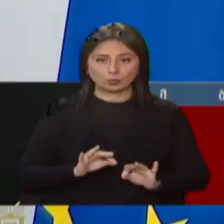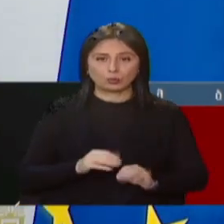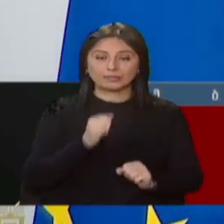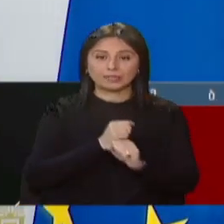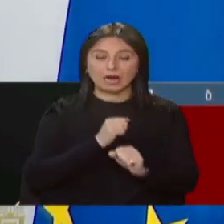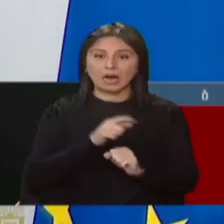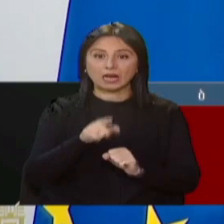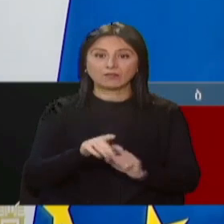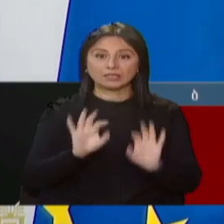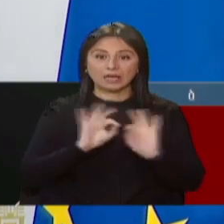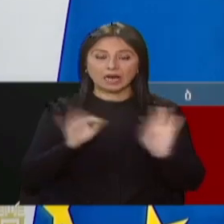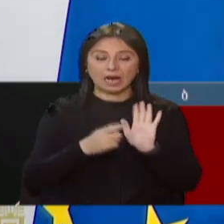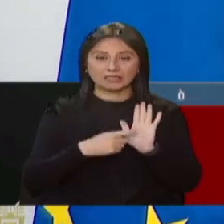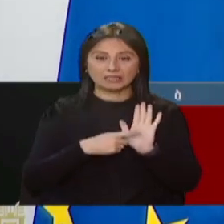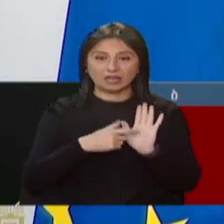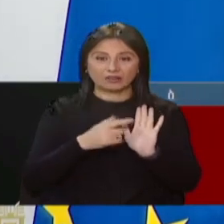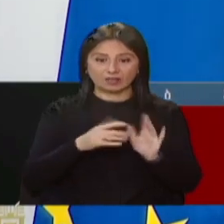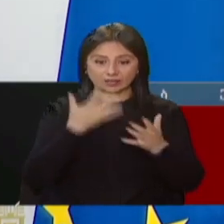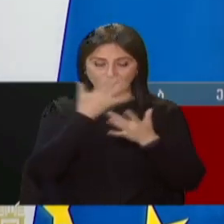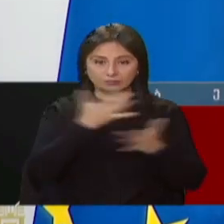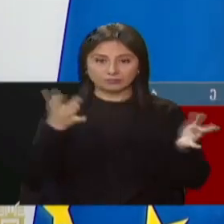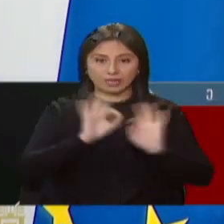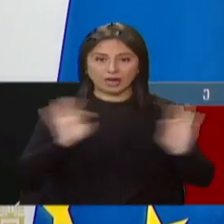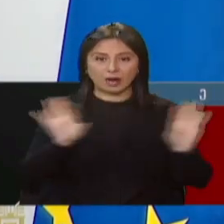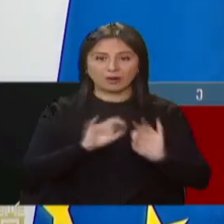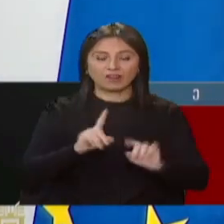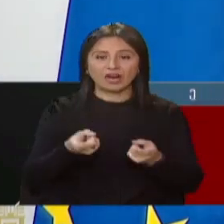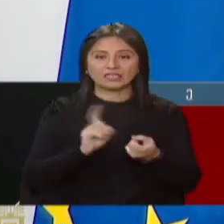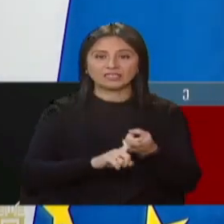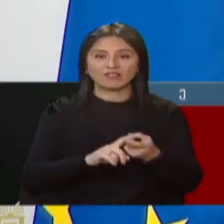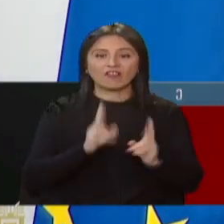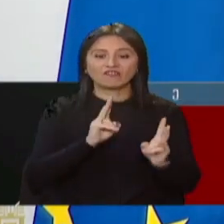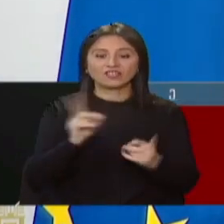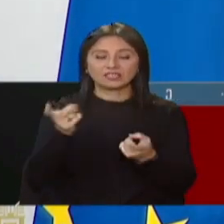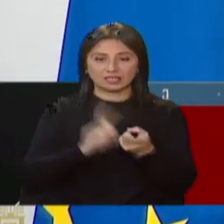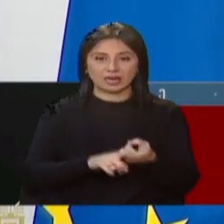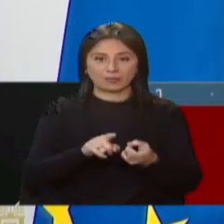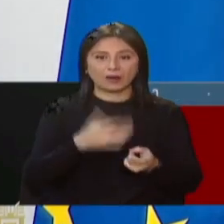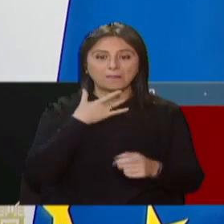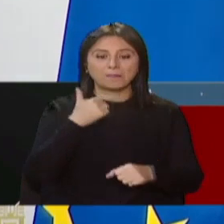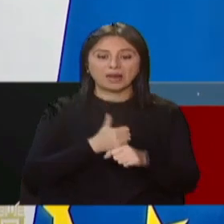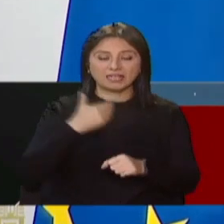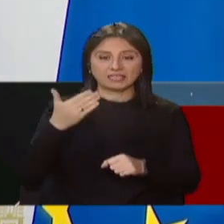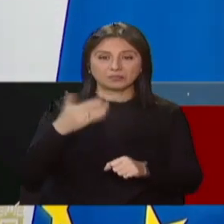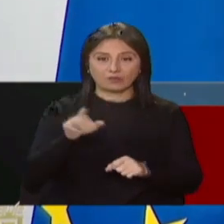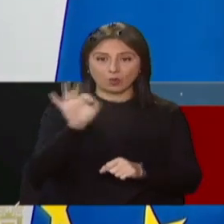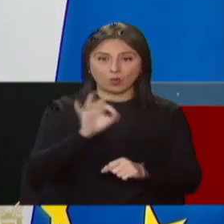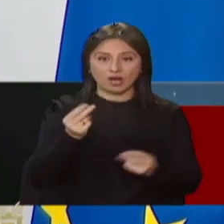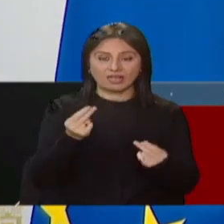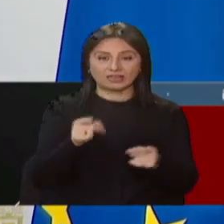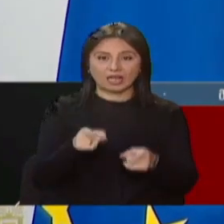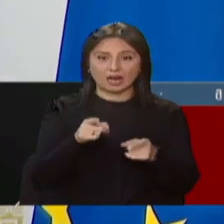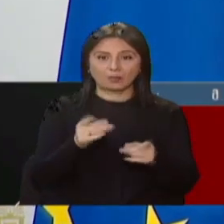că etos cânt să debată să jarogan marte bebi rase xeba da vise xeba merism xrida nagrișnuli